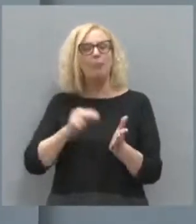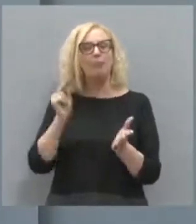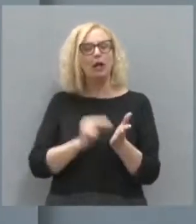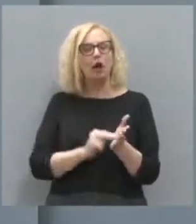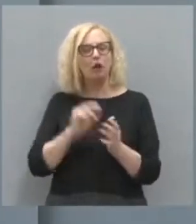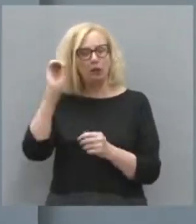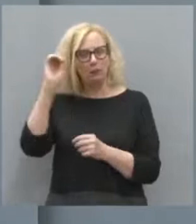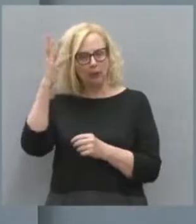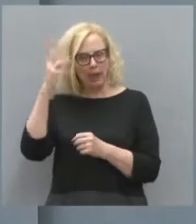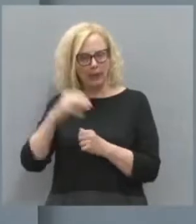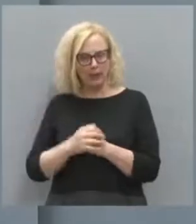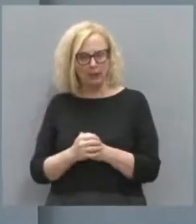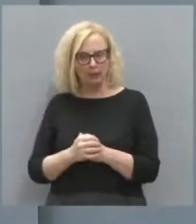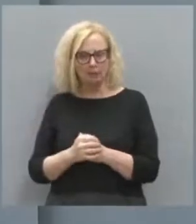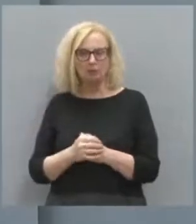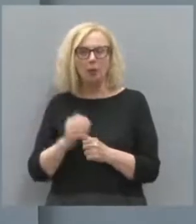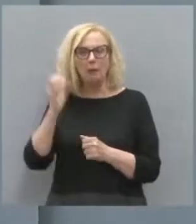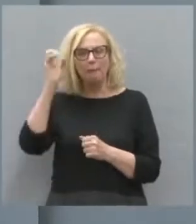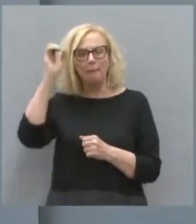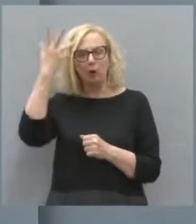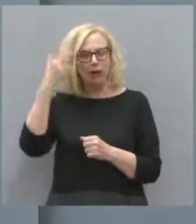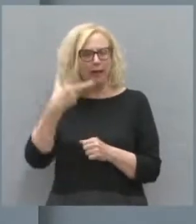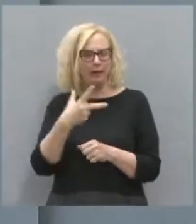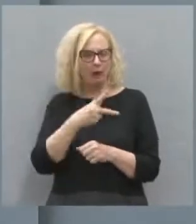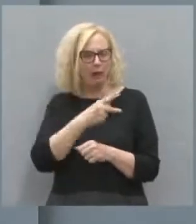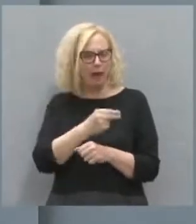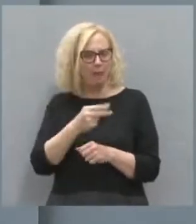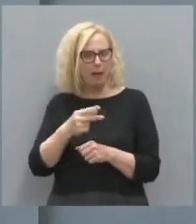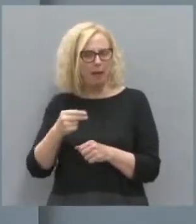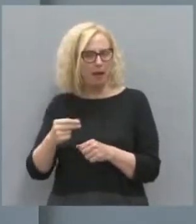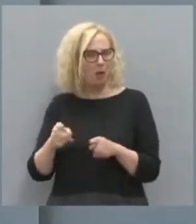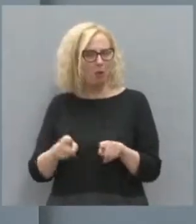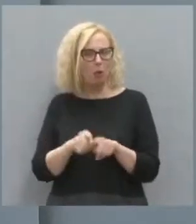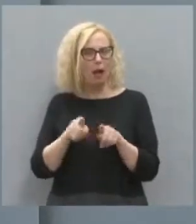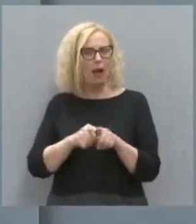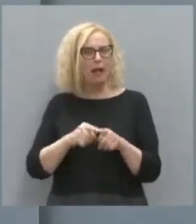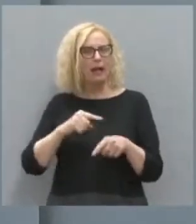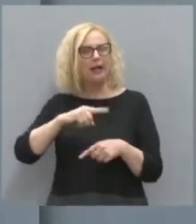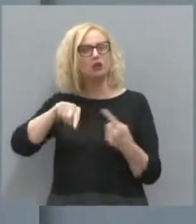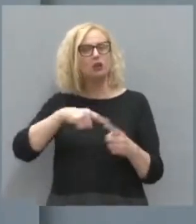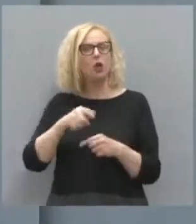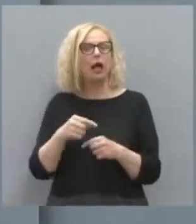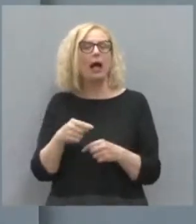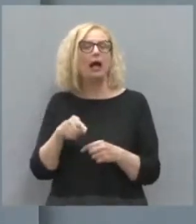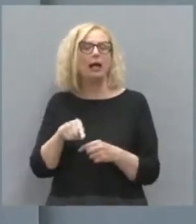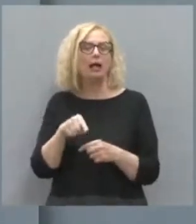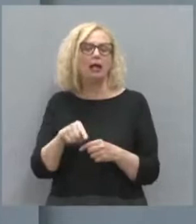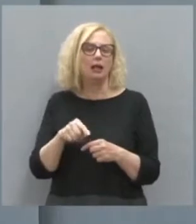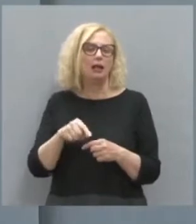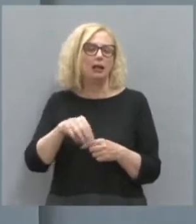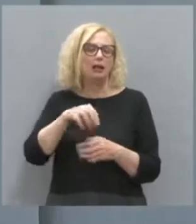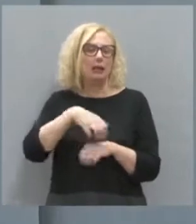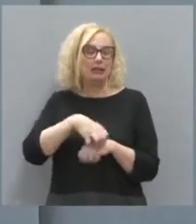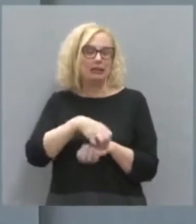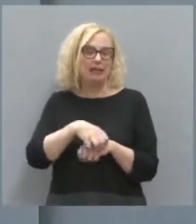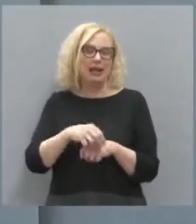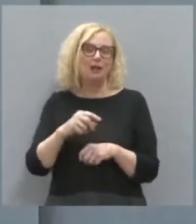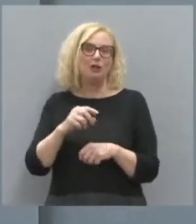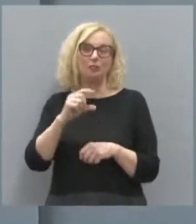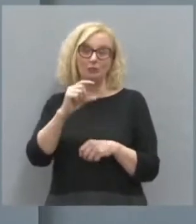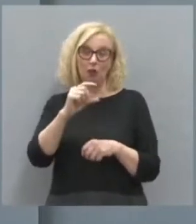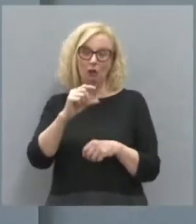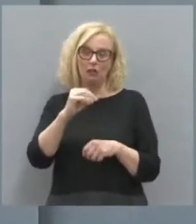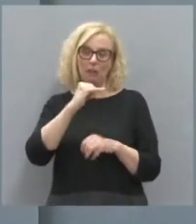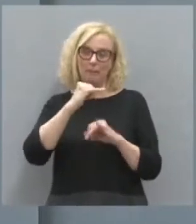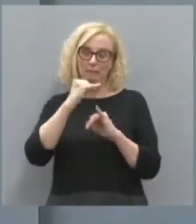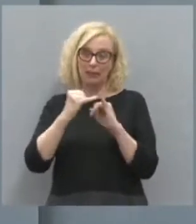verrà somministrato come stabilito dalla circolare ministeriale con la mezza dose e come diceva il dottor uscite ci sono già degli